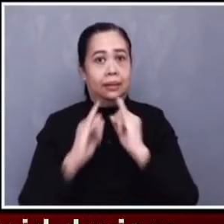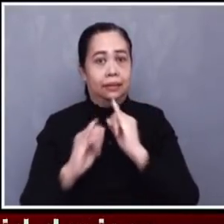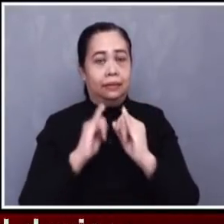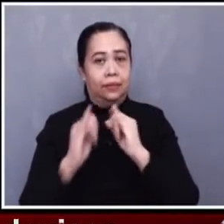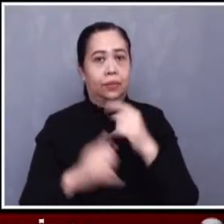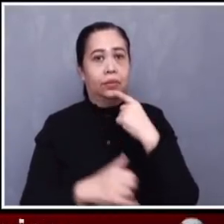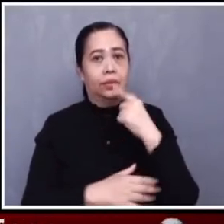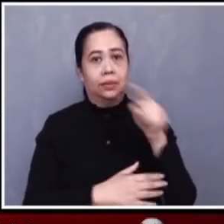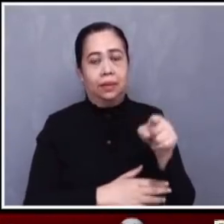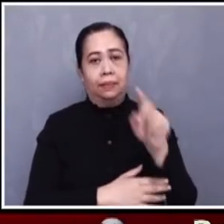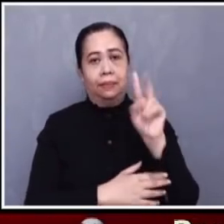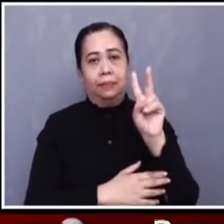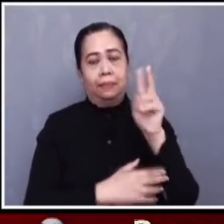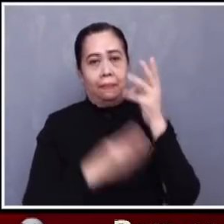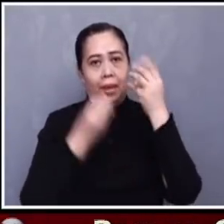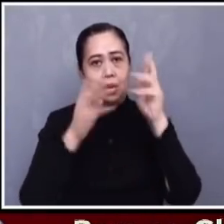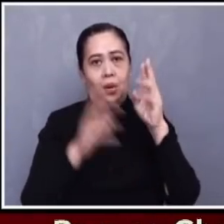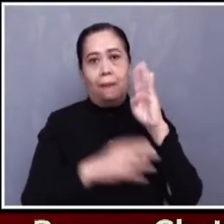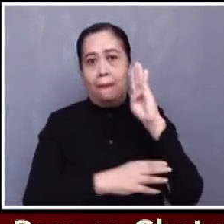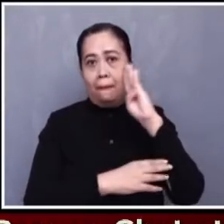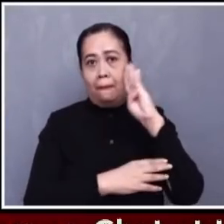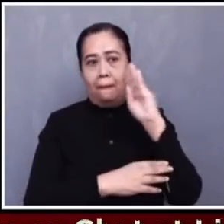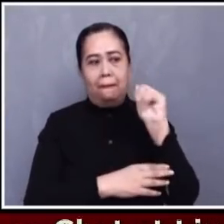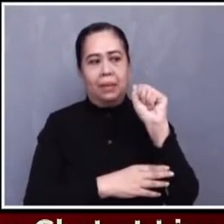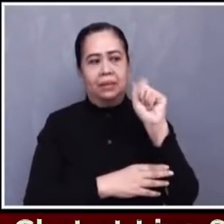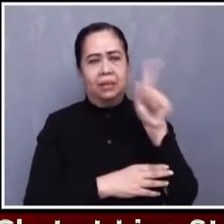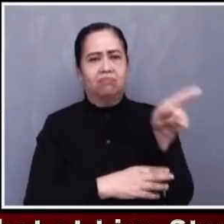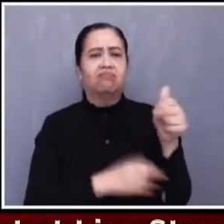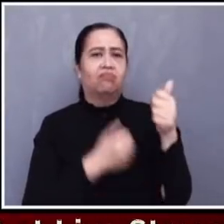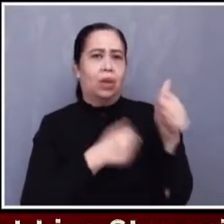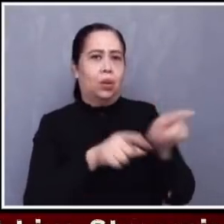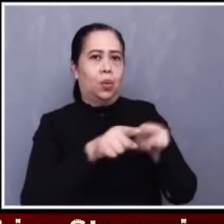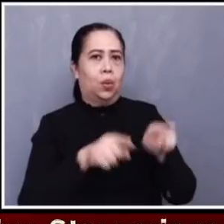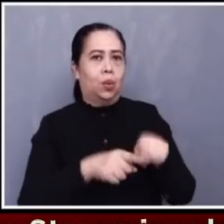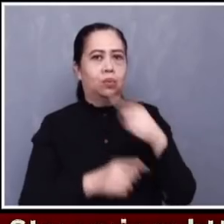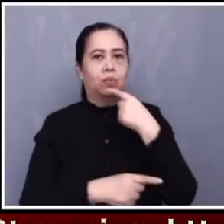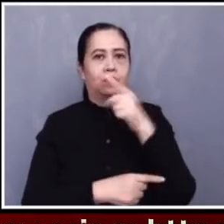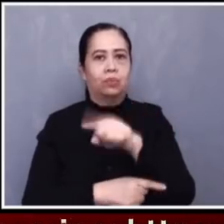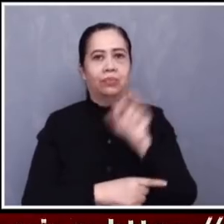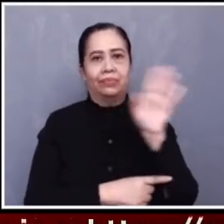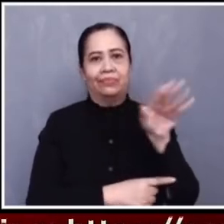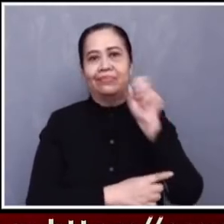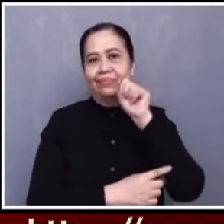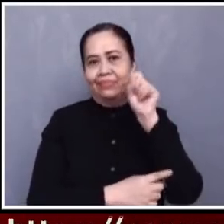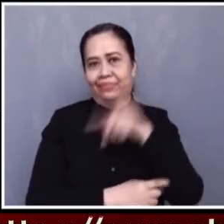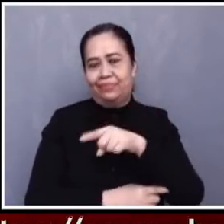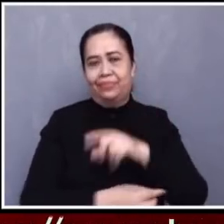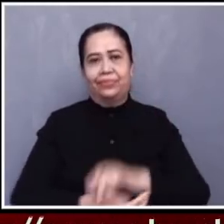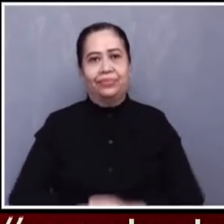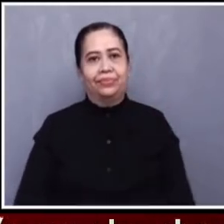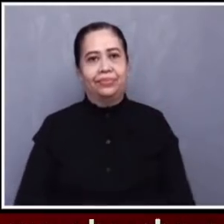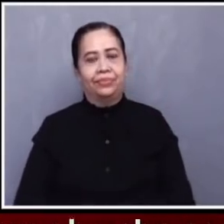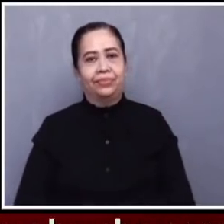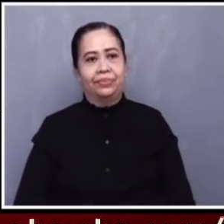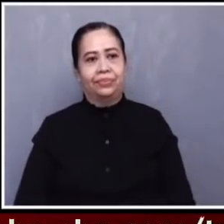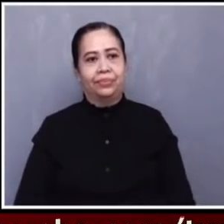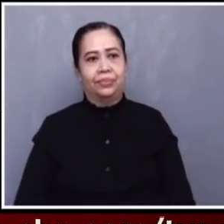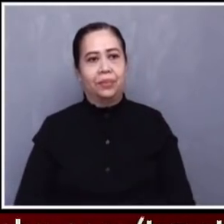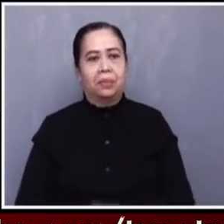naman ni Vice Mayor Baste na sumunod lang din siya sa utos ng kanyang kapatid. Pero I